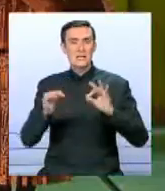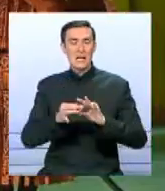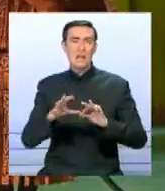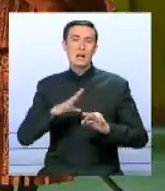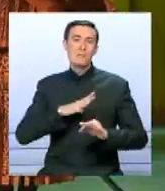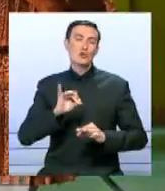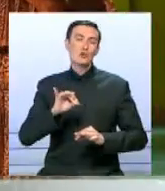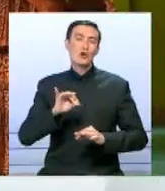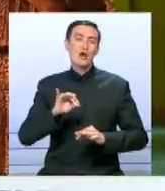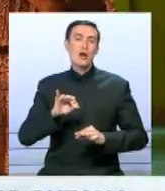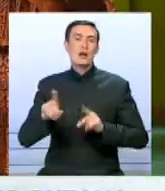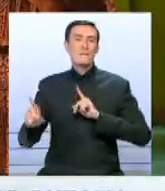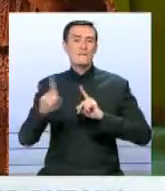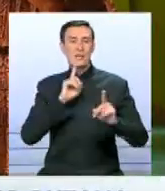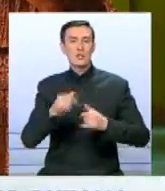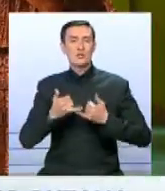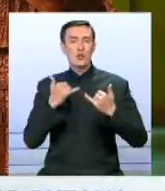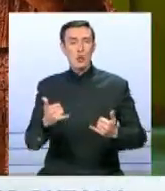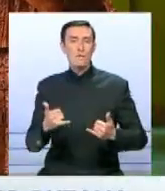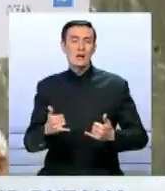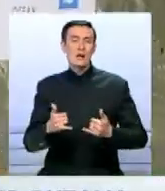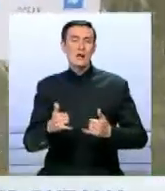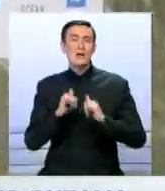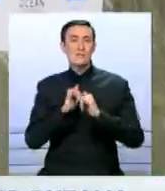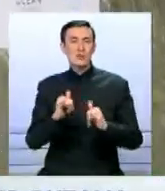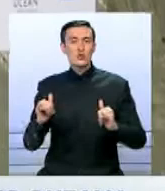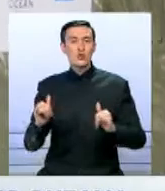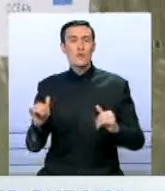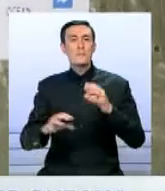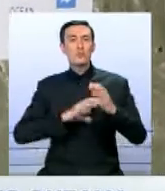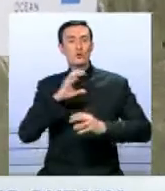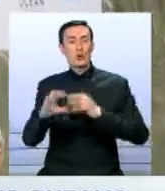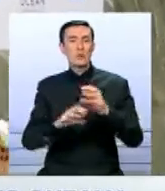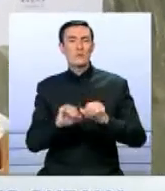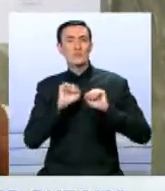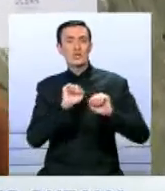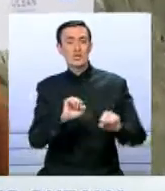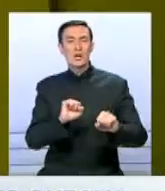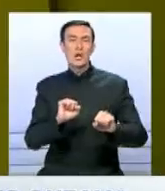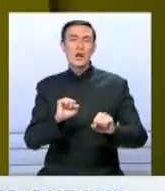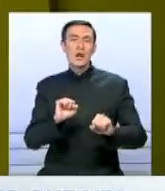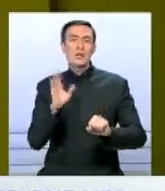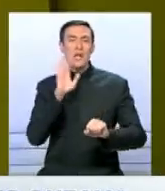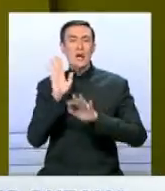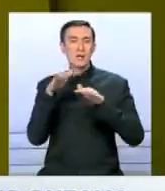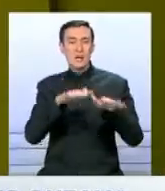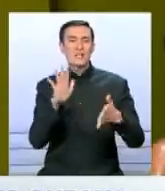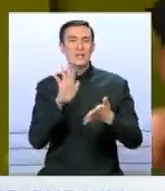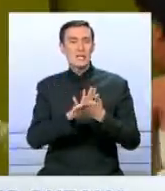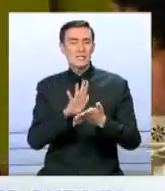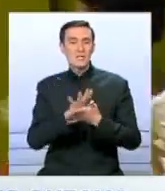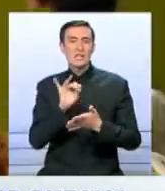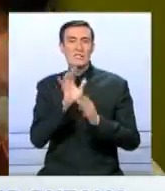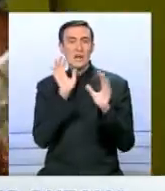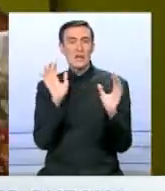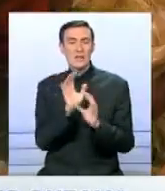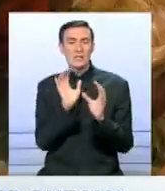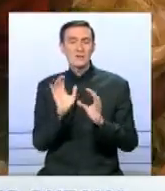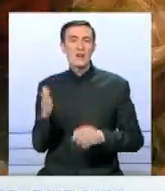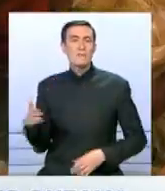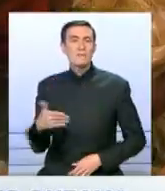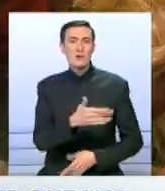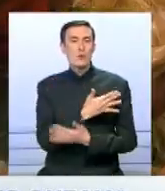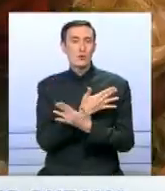заявил, что конференция должна придать новый импульс международным усилиям по защите океанов от загрязнения и сохранению их